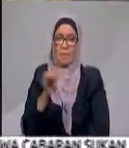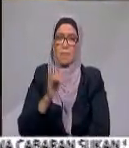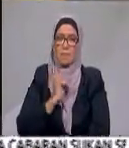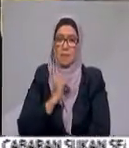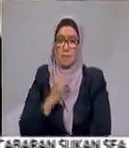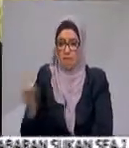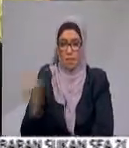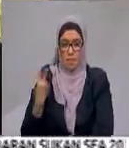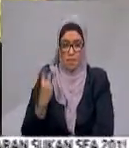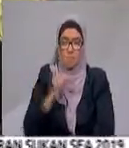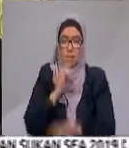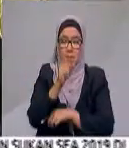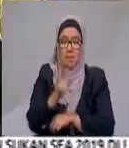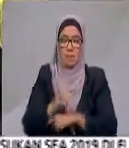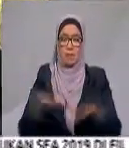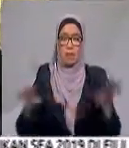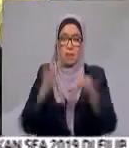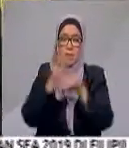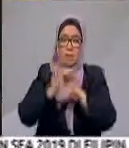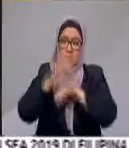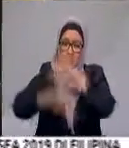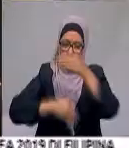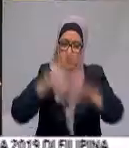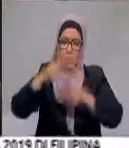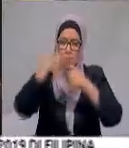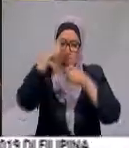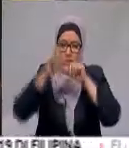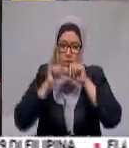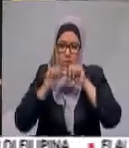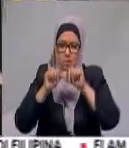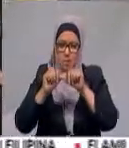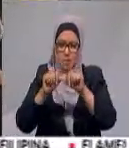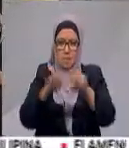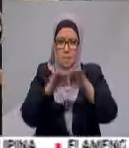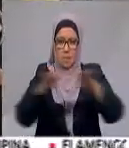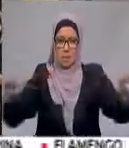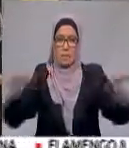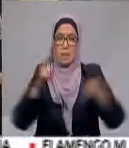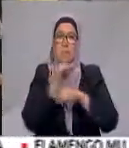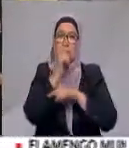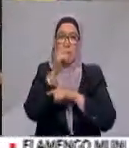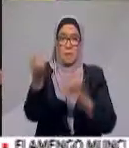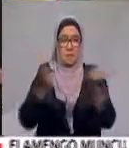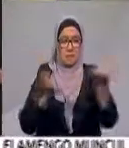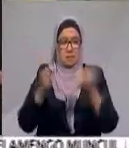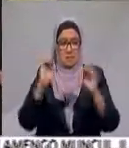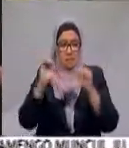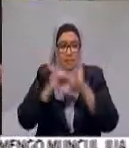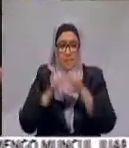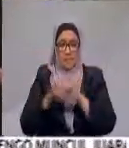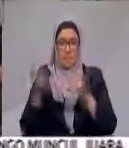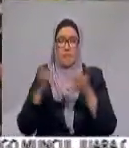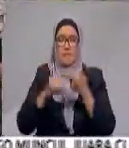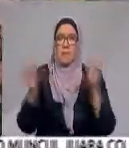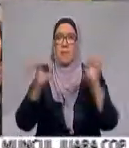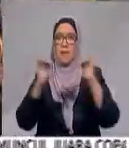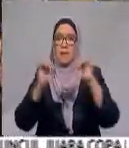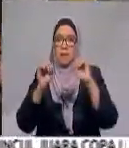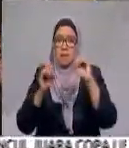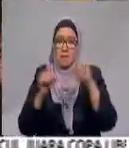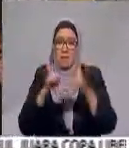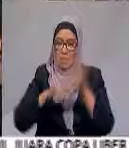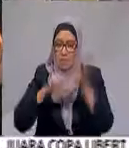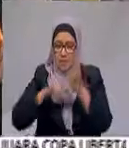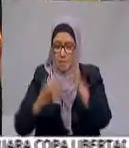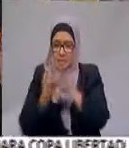So I think we both did a really good job to keep the consistency and hope make sure that the car is okay, no issues, nothing, and just keep